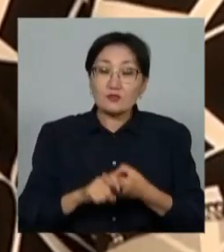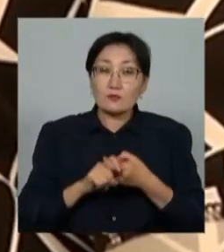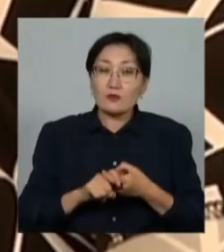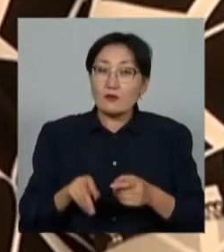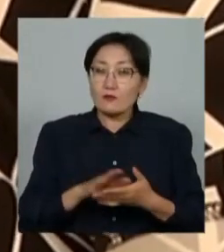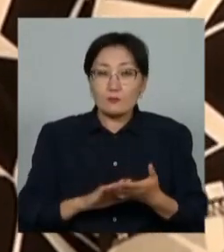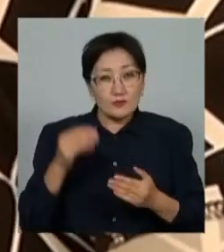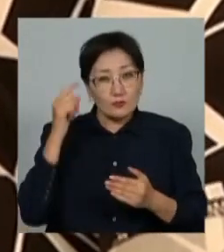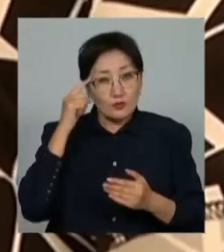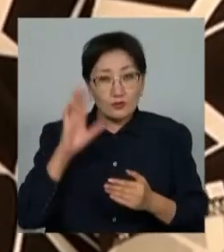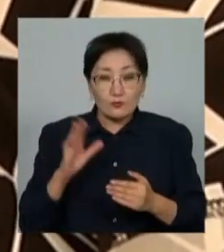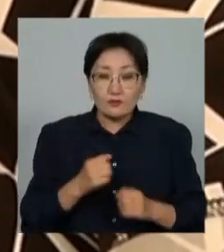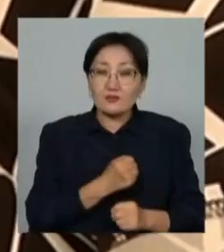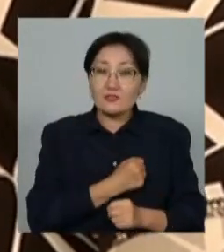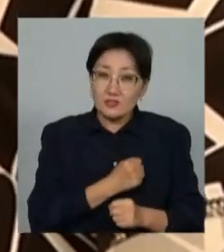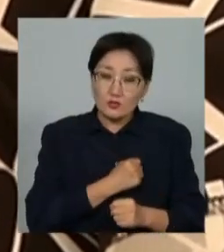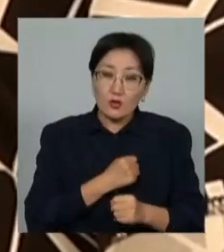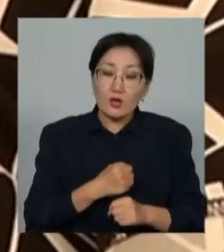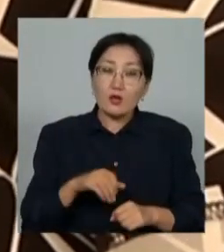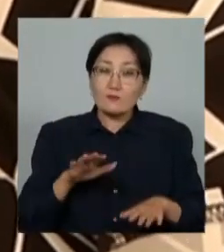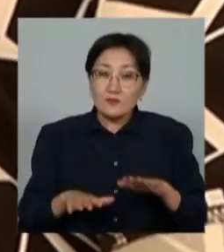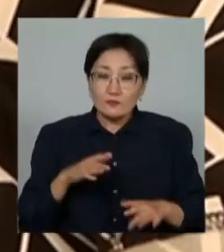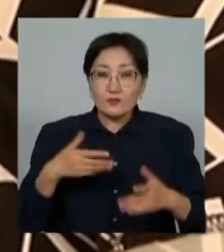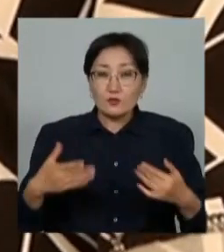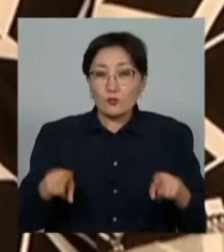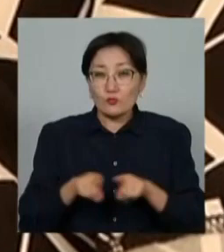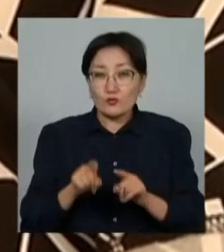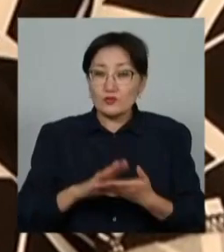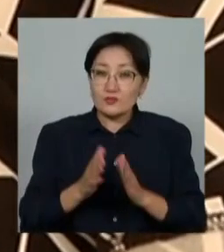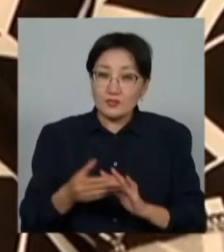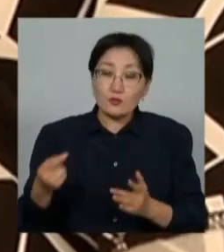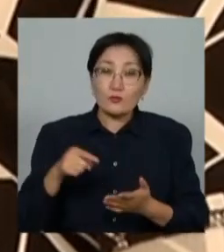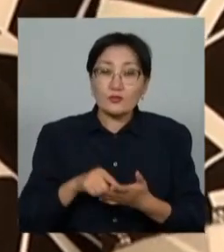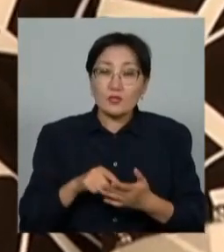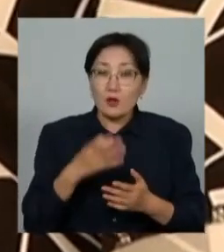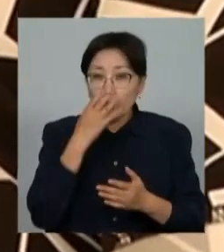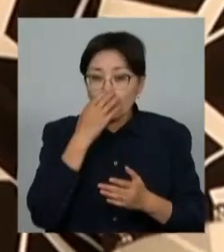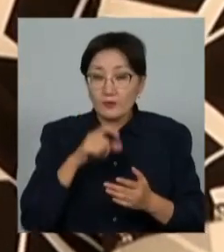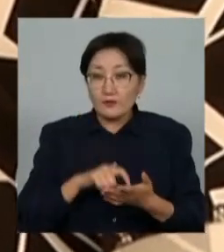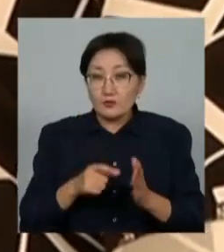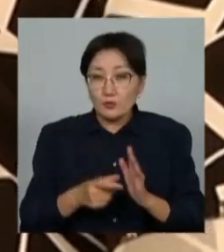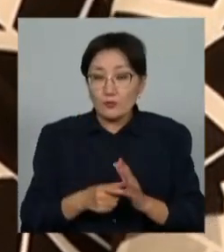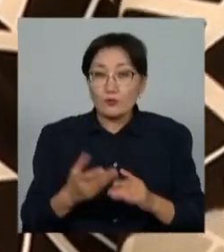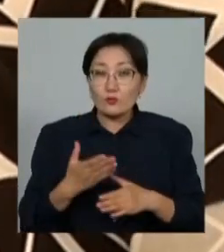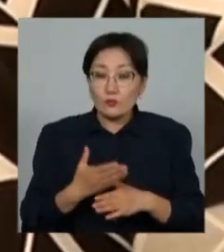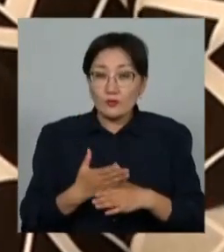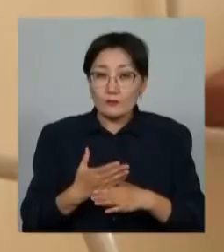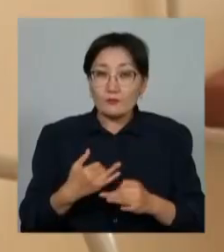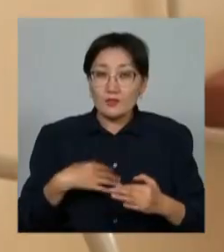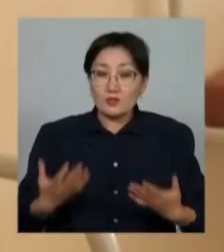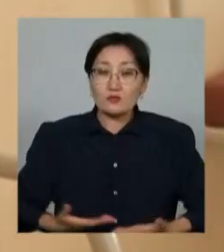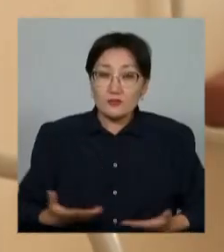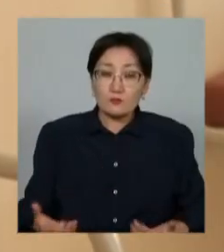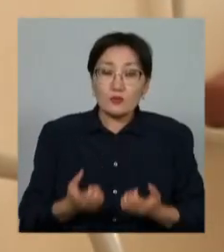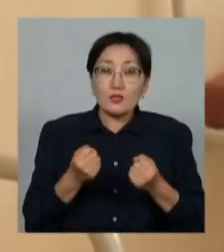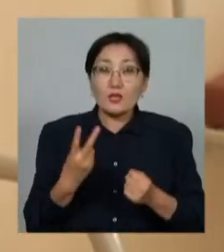тіпті ойламаған едім. Өкінішке қарай, салғырттығымнан осындай күйге түстім. Жансақтау бөлімінің арқасында ғана аман қалдым.